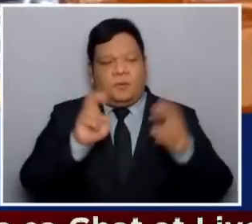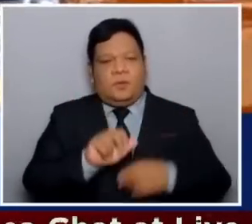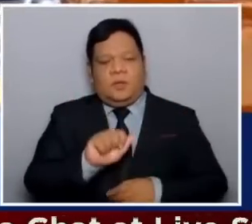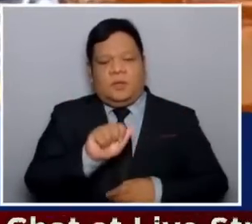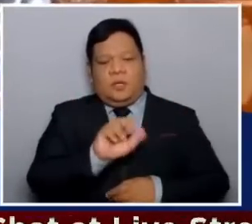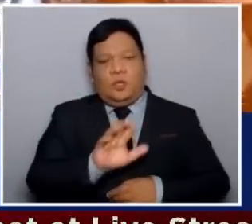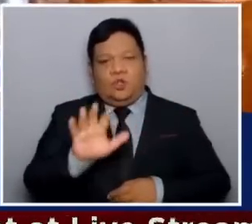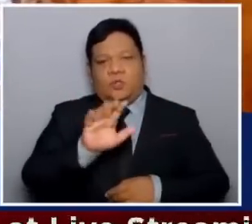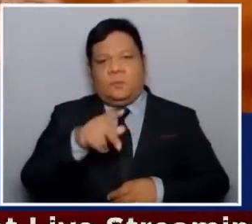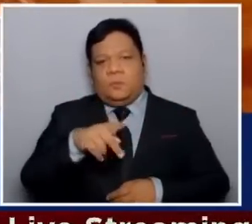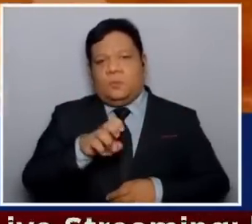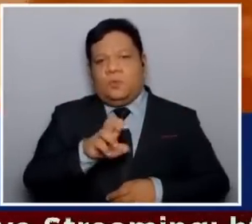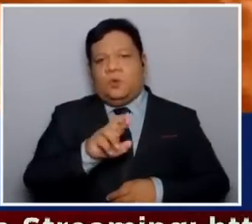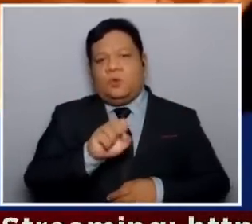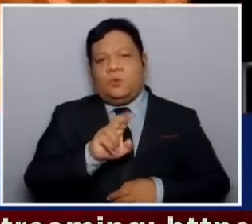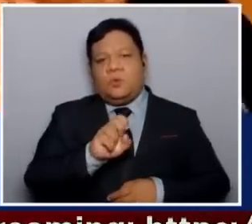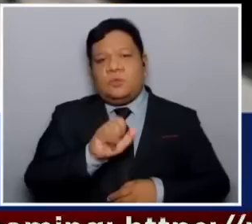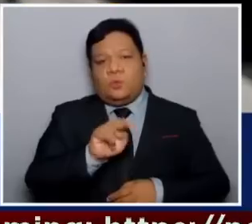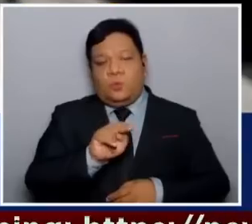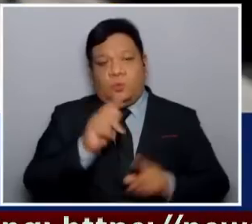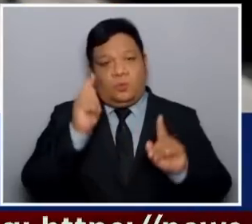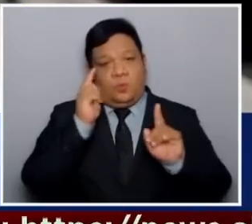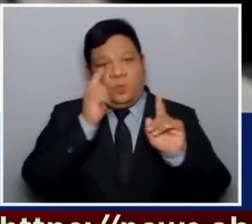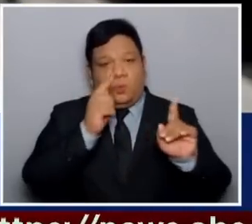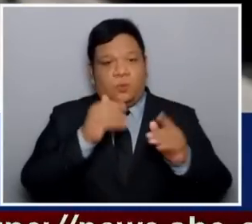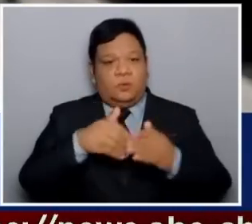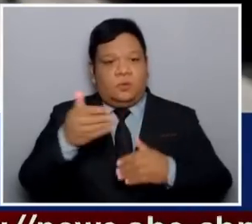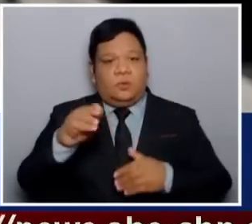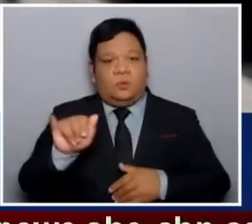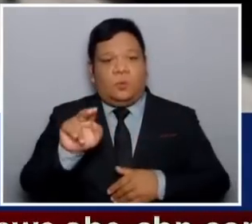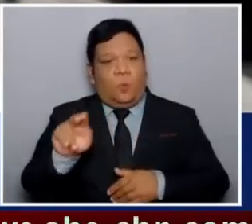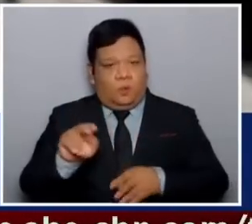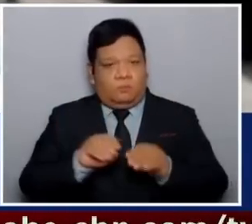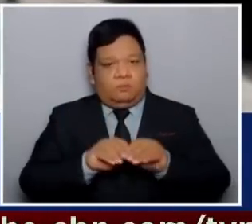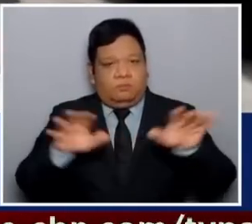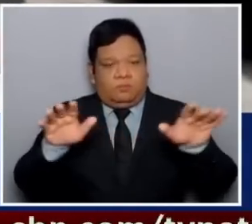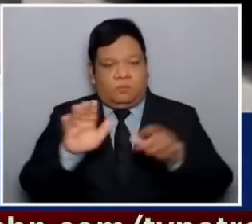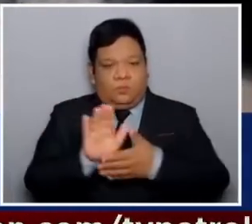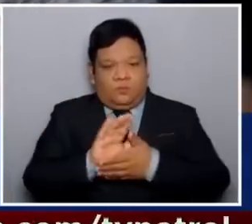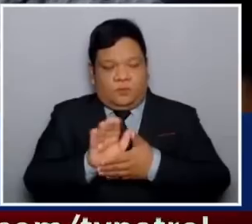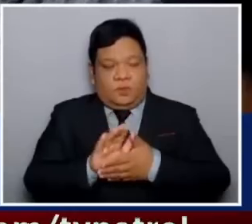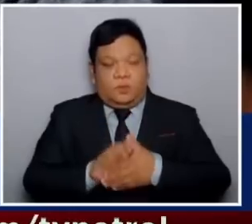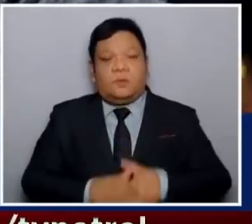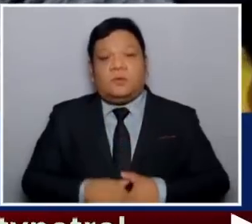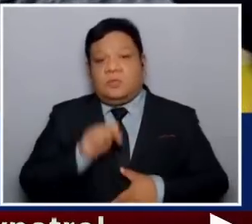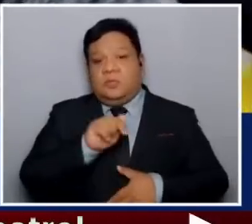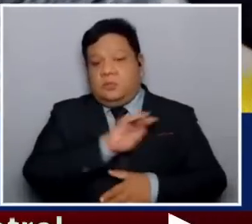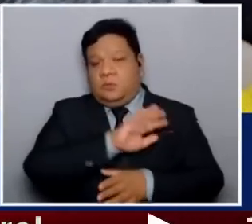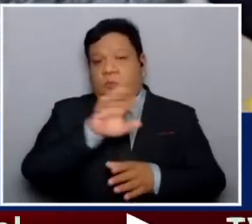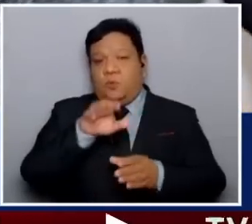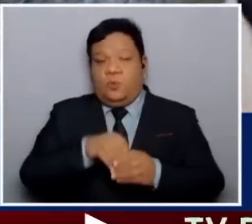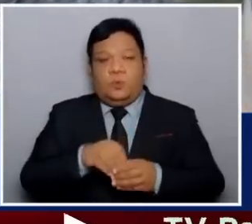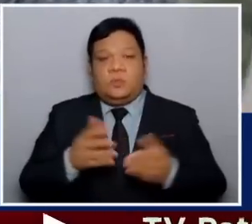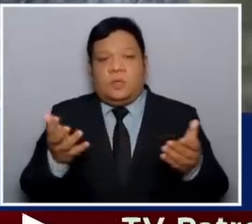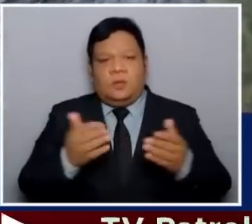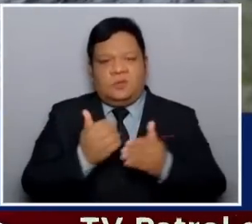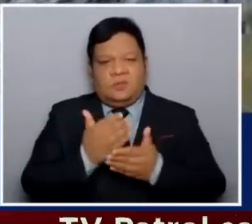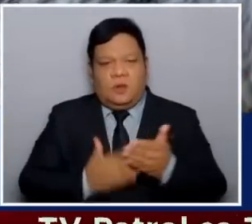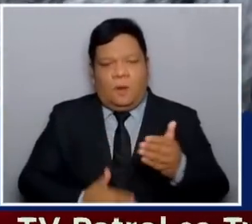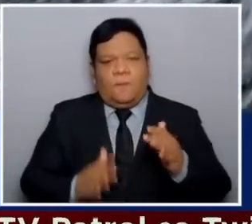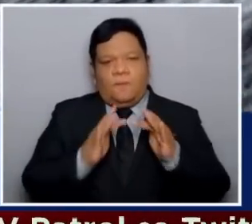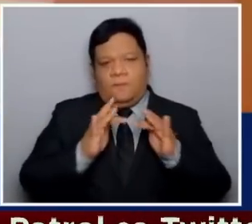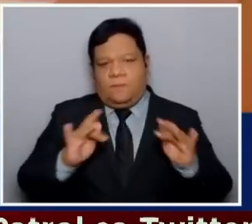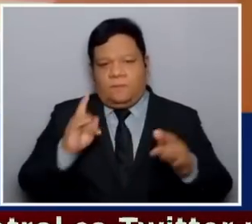itong ipalabas sa January 2023. Kwento ni Casey, ilalakok ang Asian Persuasion sa ilang film festivals